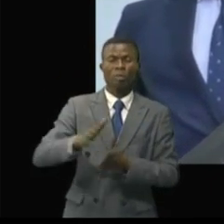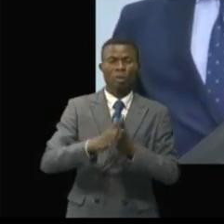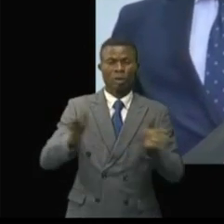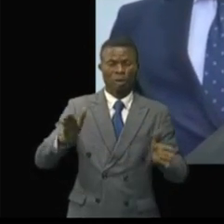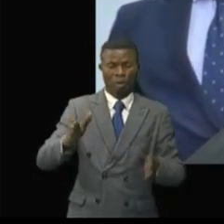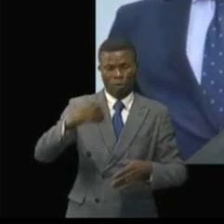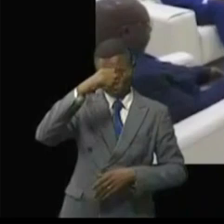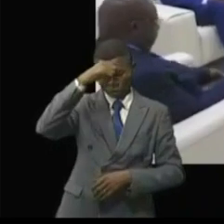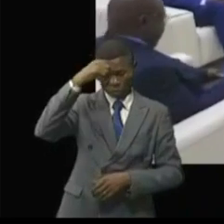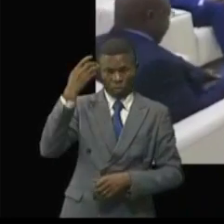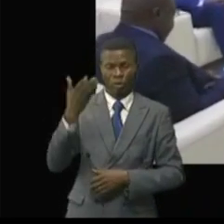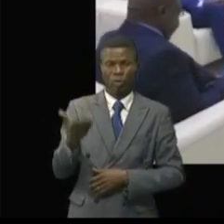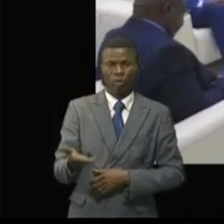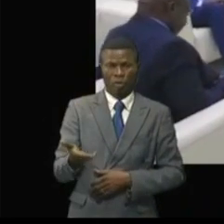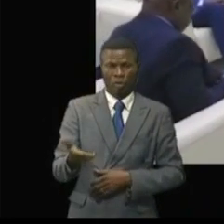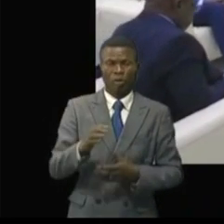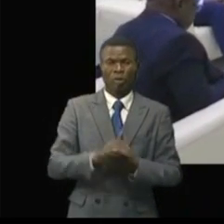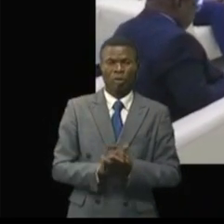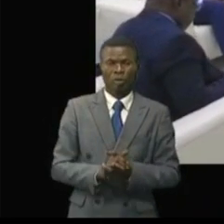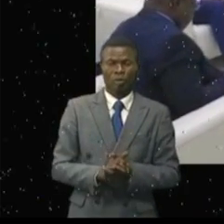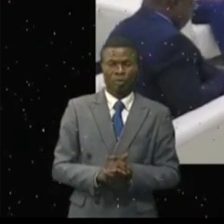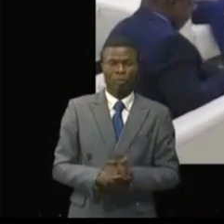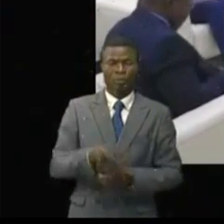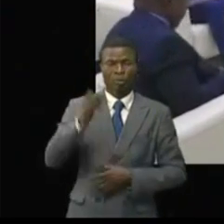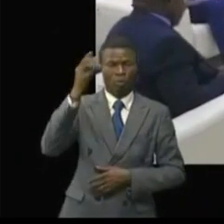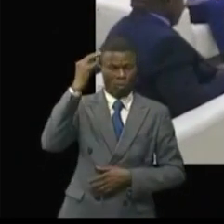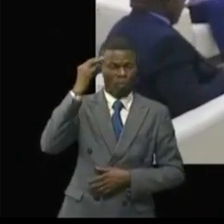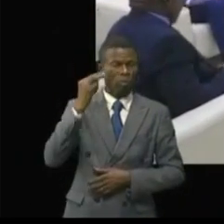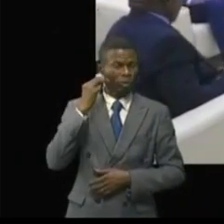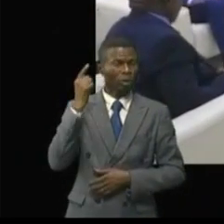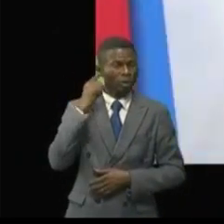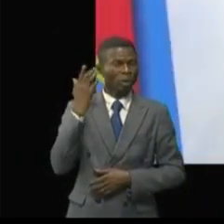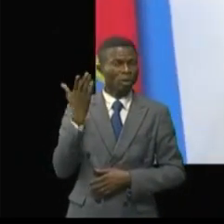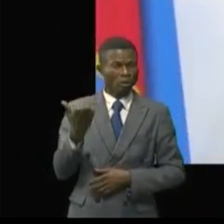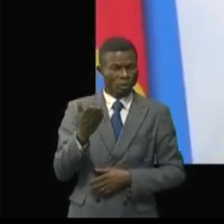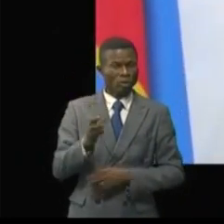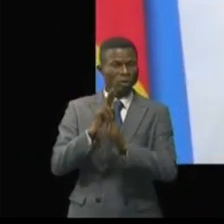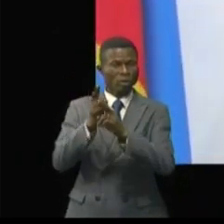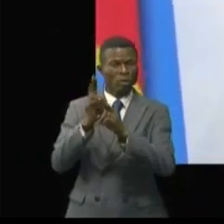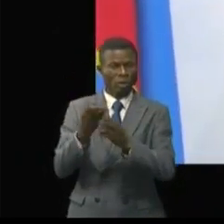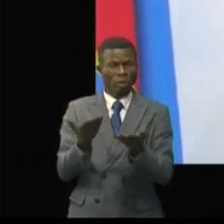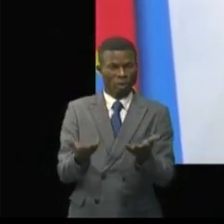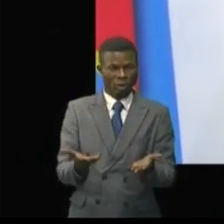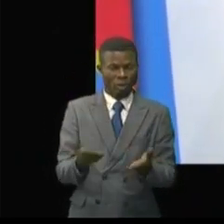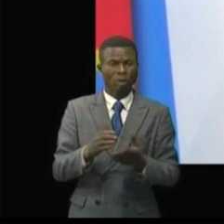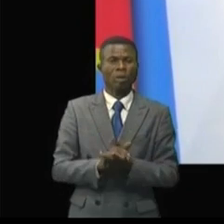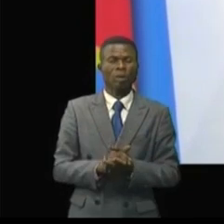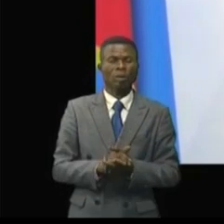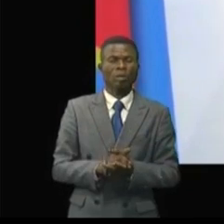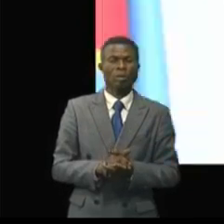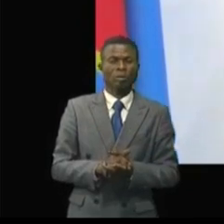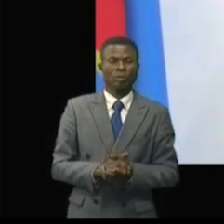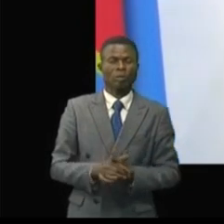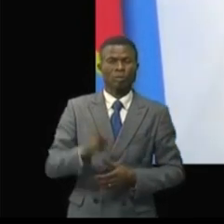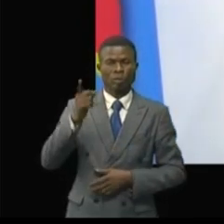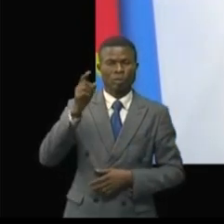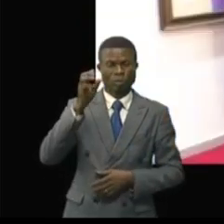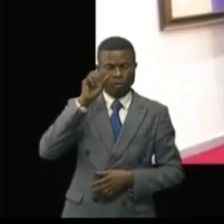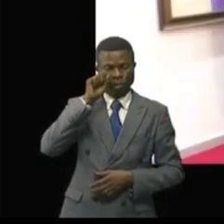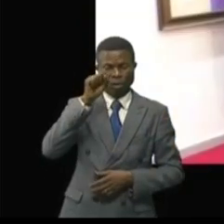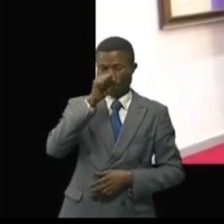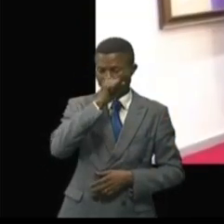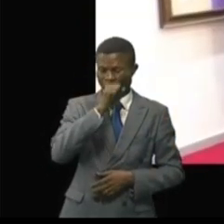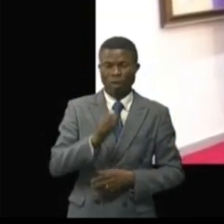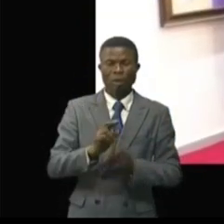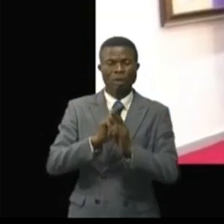qui montent. C'est une oreille attentive que cette délégation a trouvée de la part du chef du gouvernement Jean-Michel Samalukonde